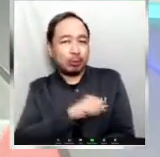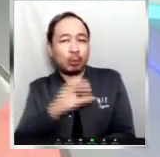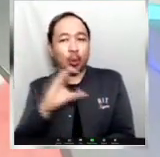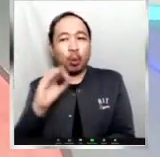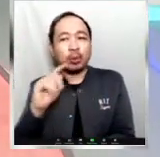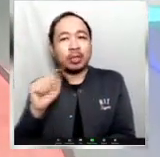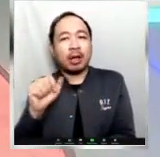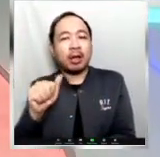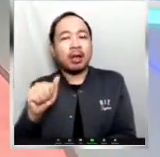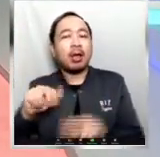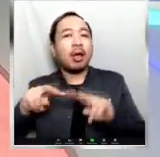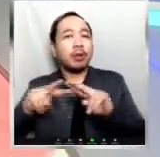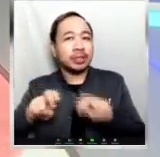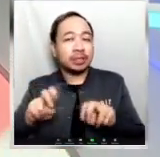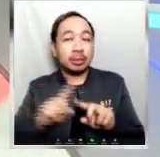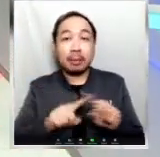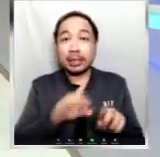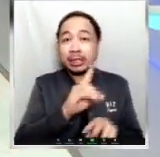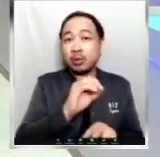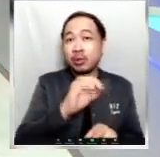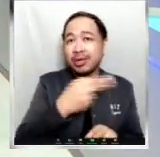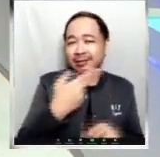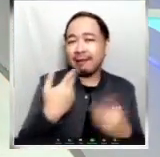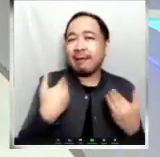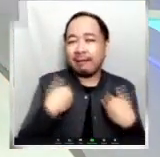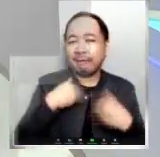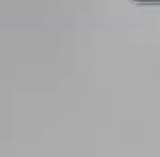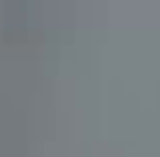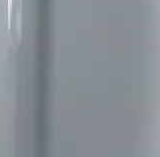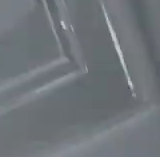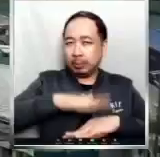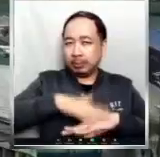kabila ng magandang balita. Nakatutok si Joseph Moro.